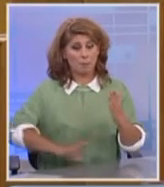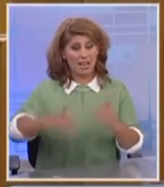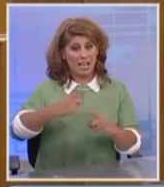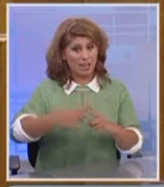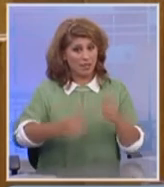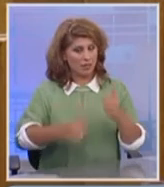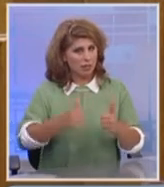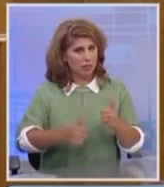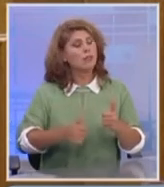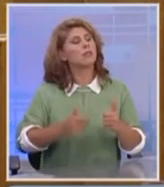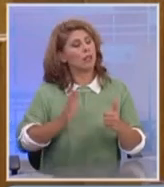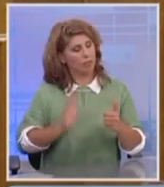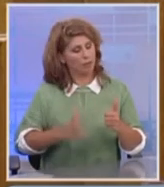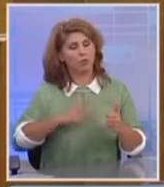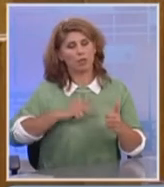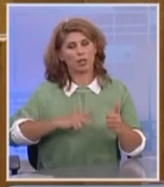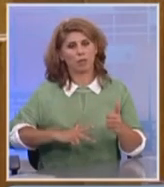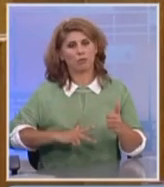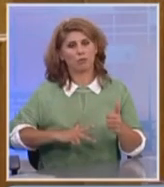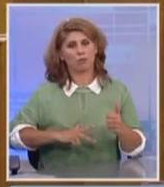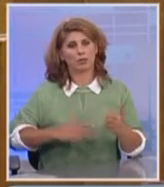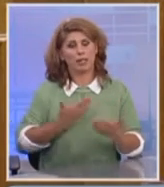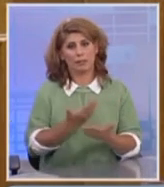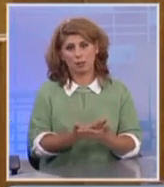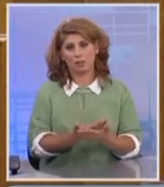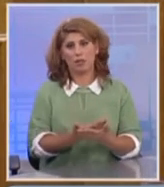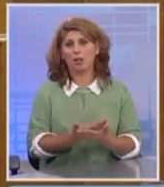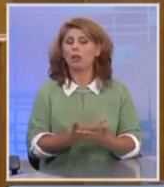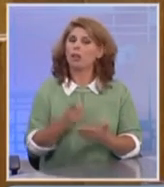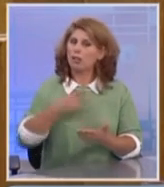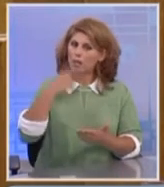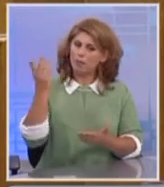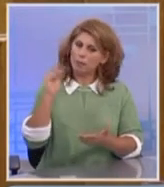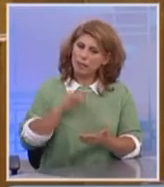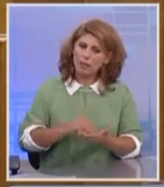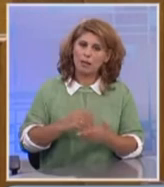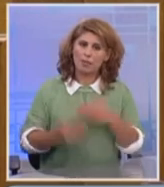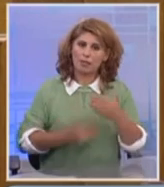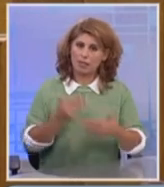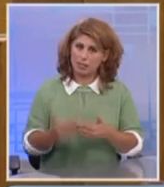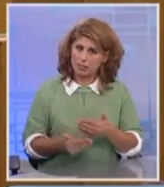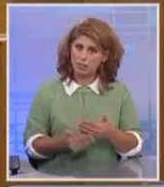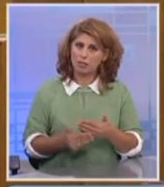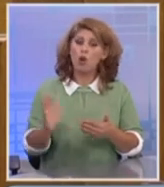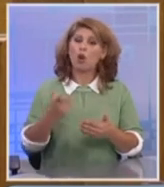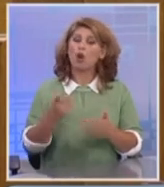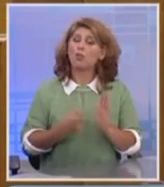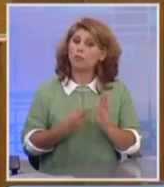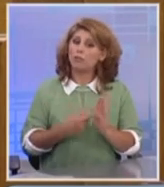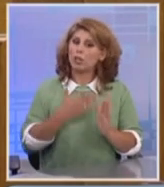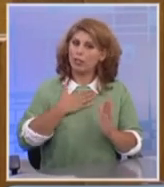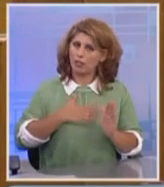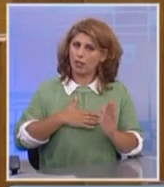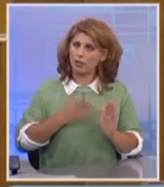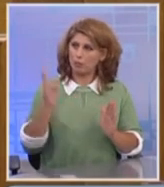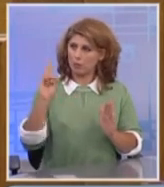εξετάσεις, τότε θα μπορούσε να ικανοποιήσει τα αιτήματα για δικαίωμα επανάληψης της διαδικασίας όσες φορές επιθυμούν οι